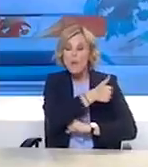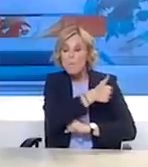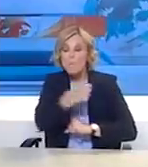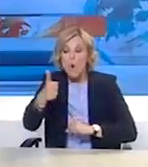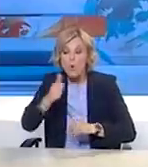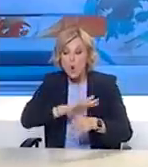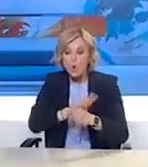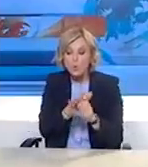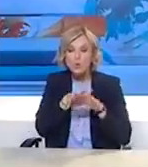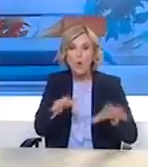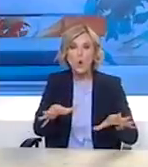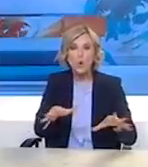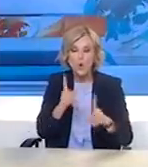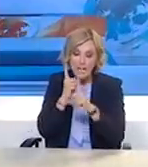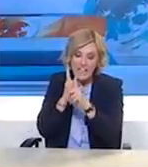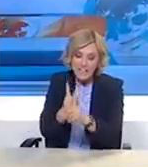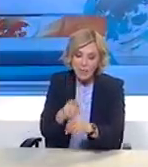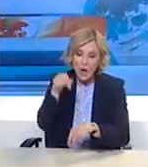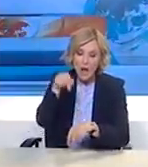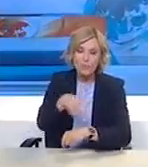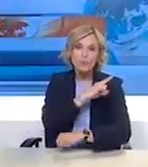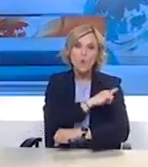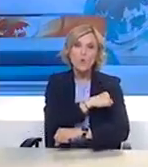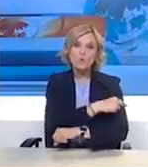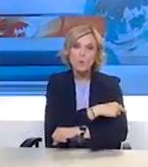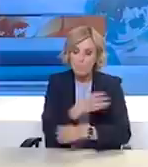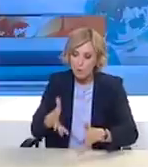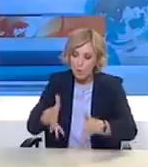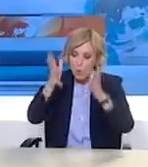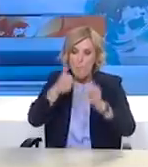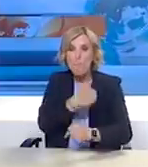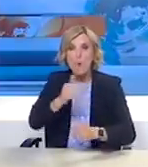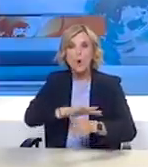ΤΕΠ. Εξετάζεται στο δεύτερο κύμα της πανδημίας επίταξη των ιδιωτικών κλινικών.